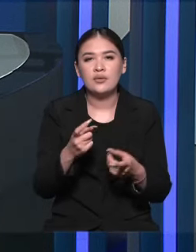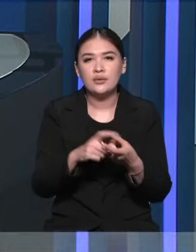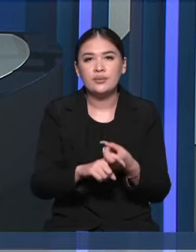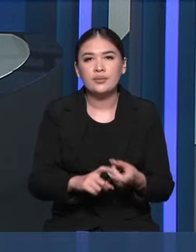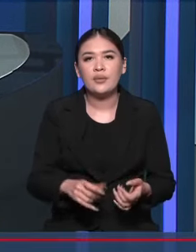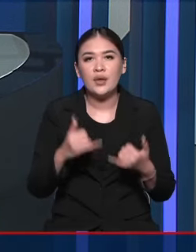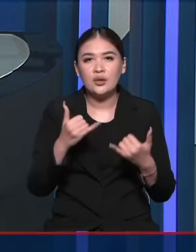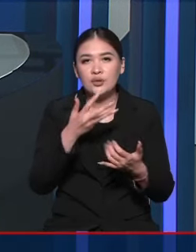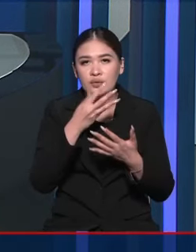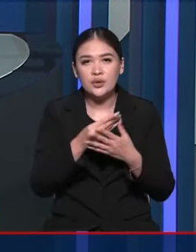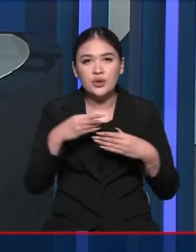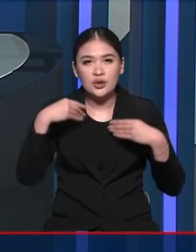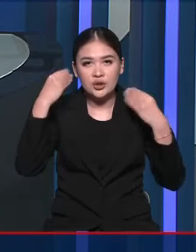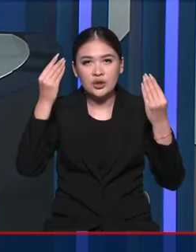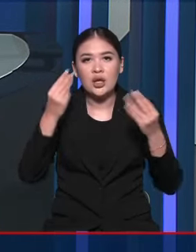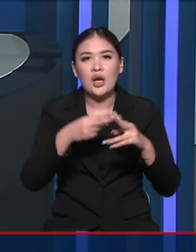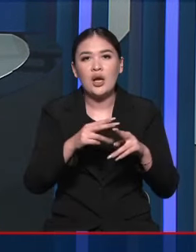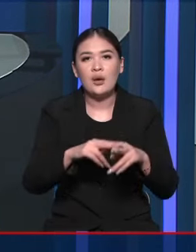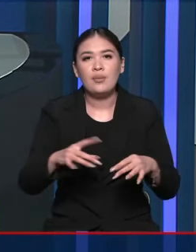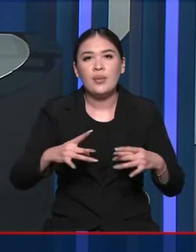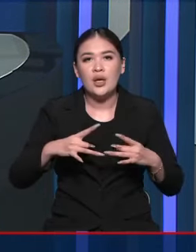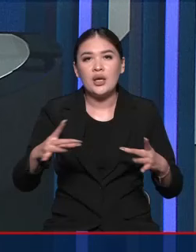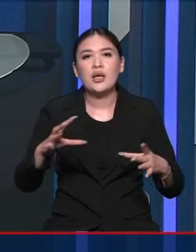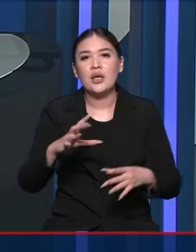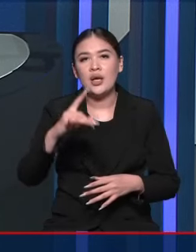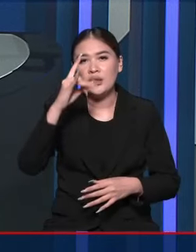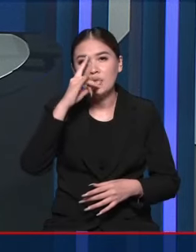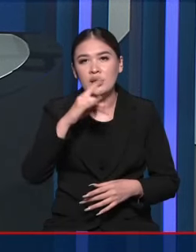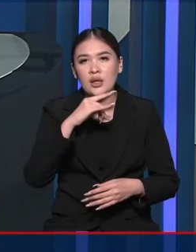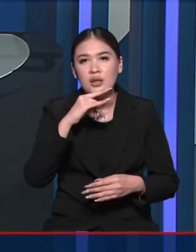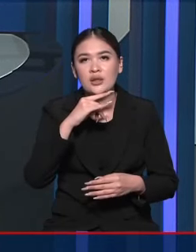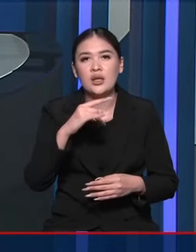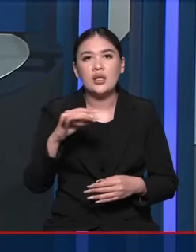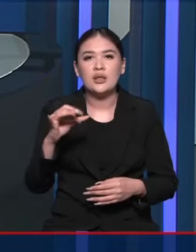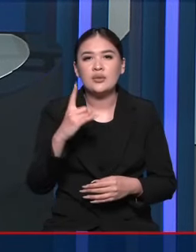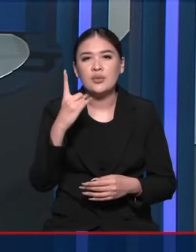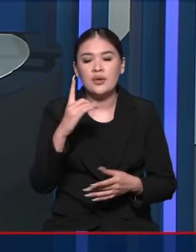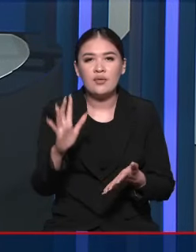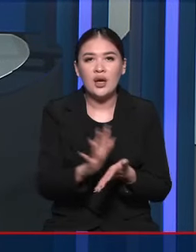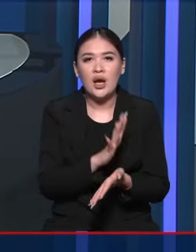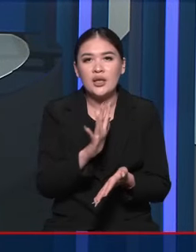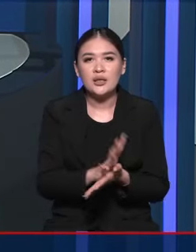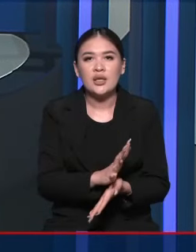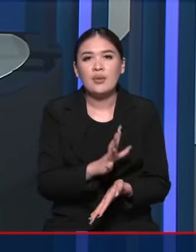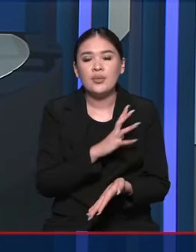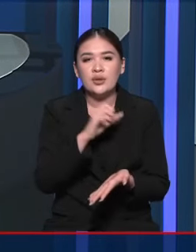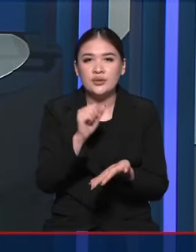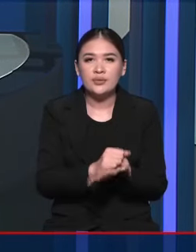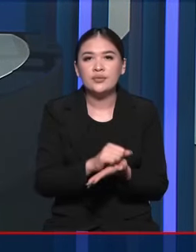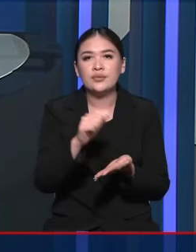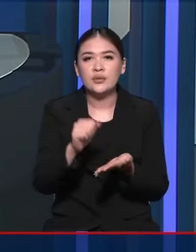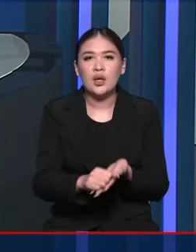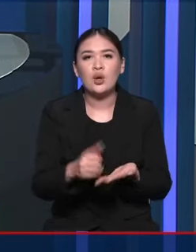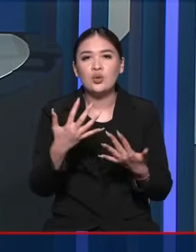Сегодня свой день рождения празднует старейшее международное информагентство Казахстана. Начиная с первой газеты, выпущенной на печатном станке, и вот